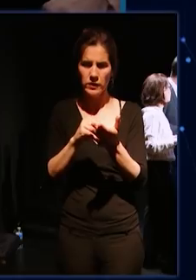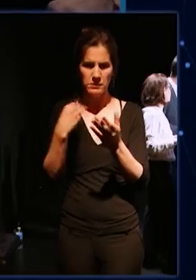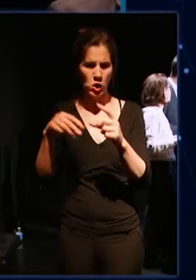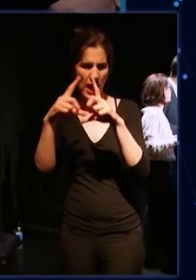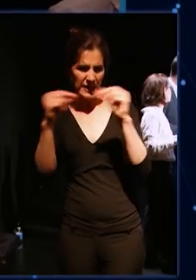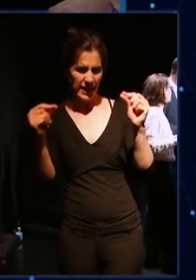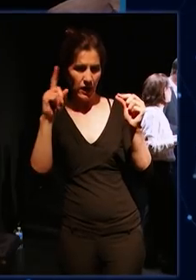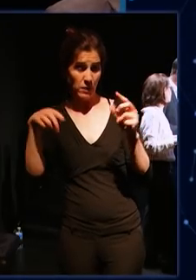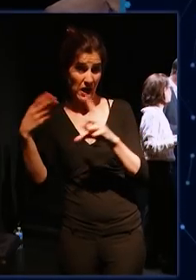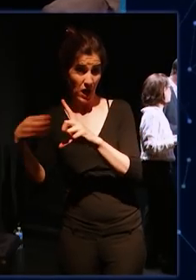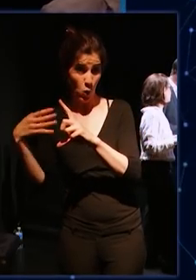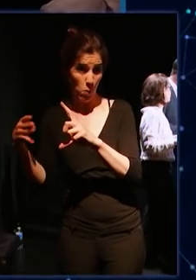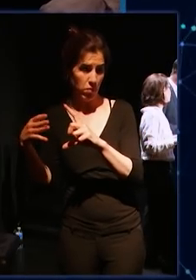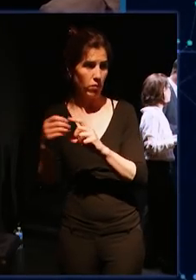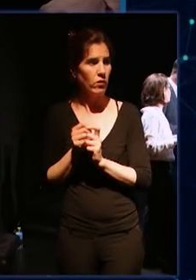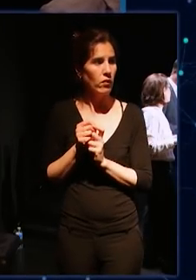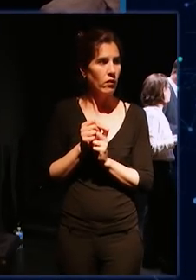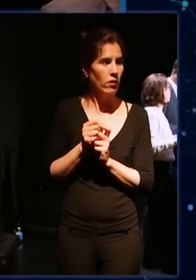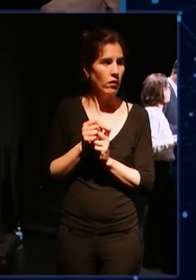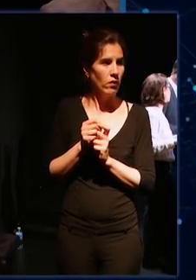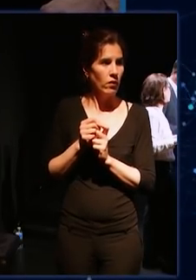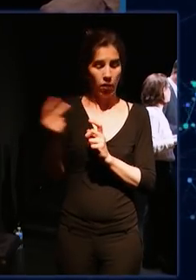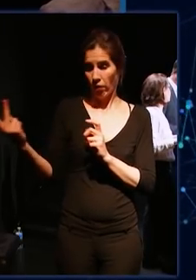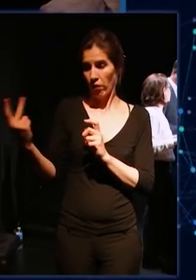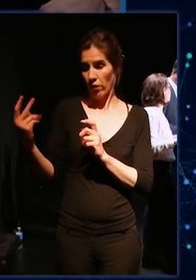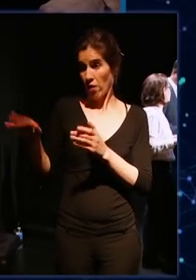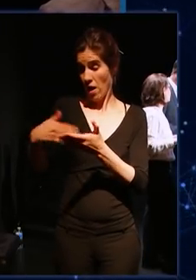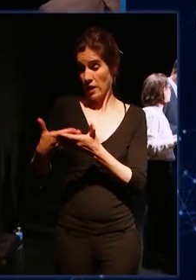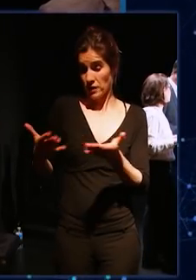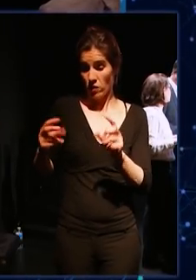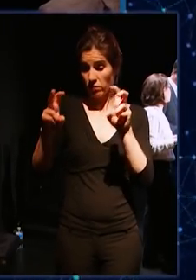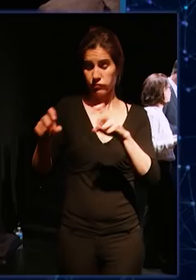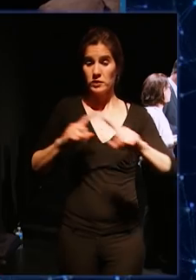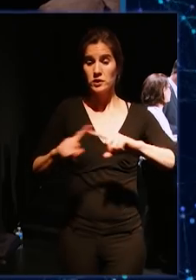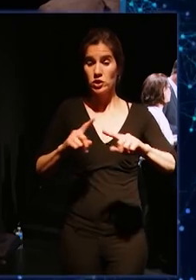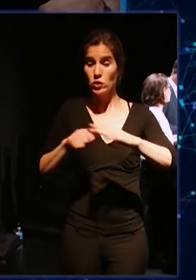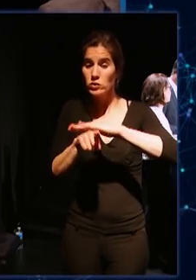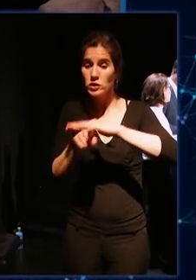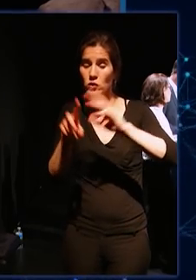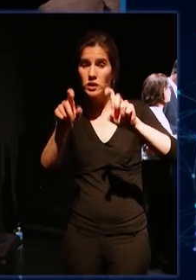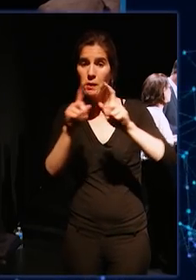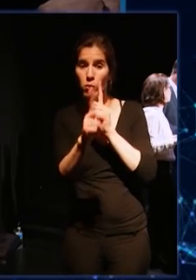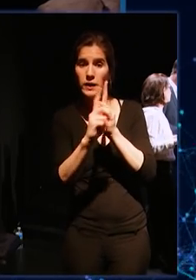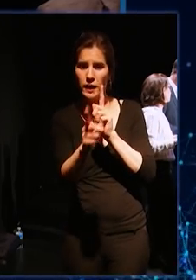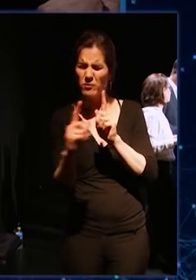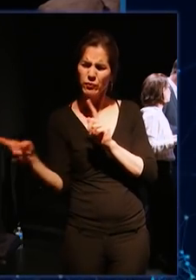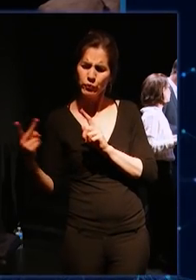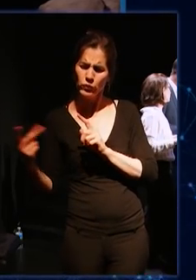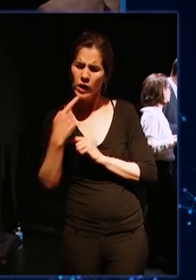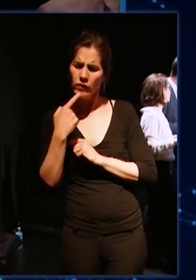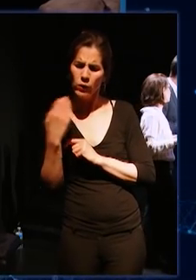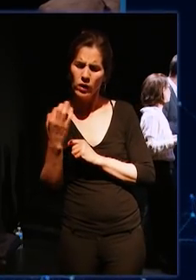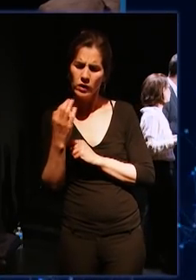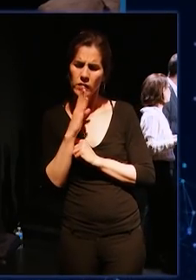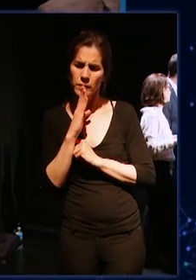com per la CUP, que són qui fins ara han estat gestionant el tema de la mobilitat, que han vingut a dir